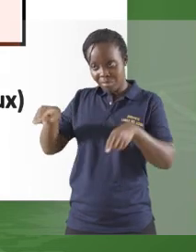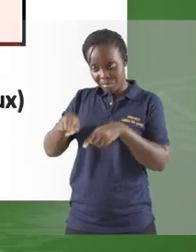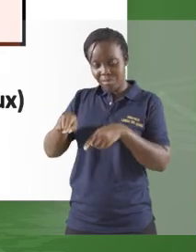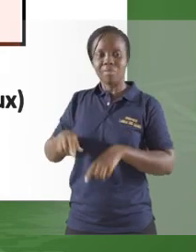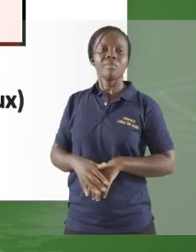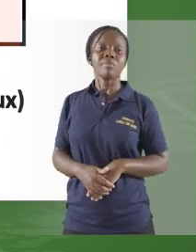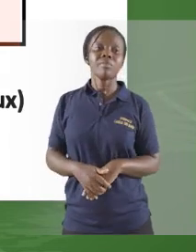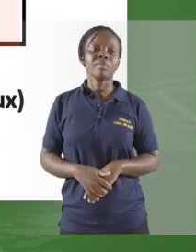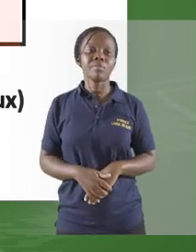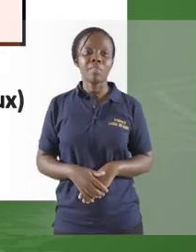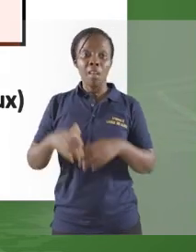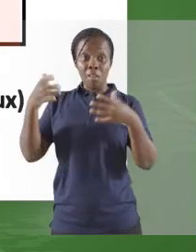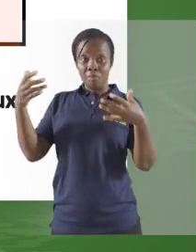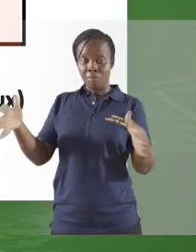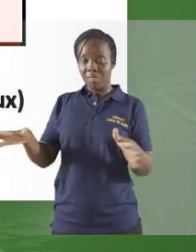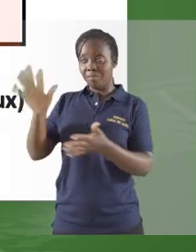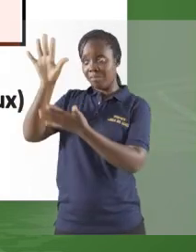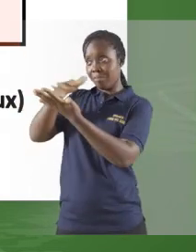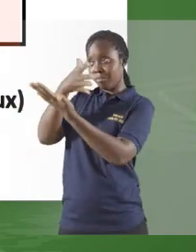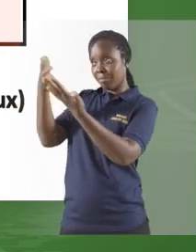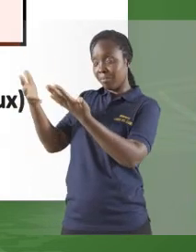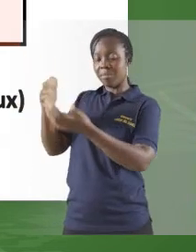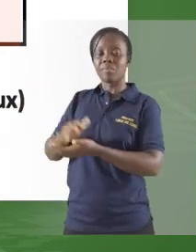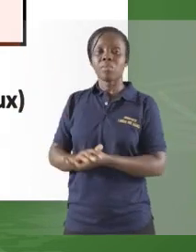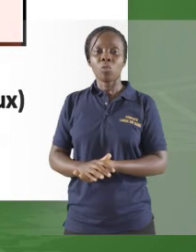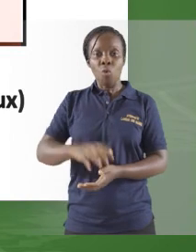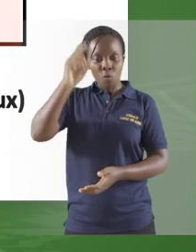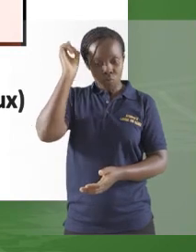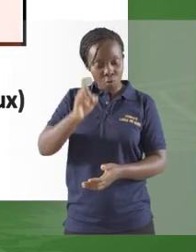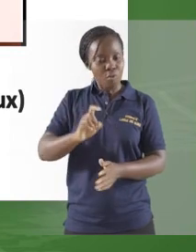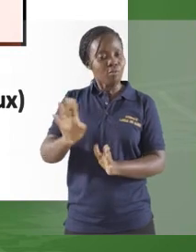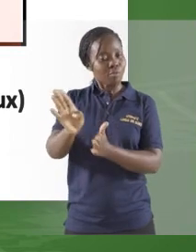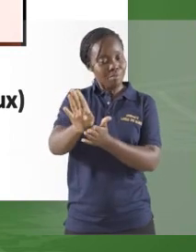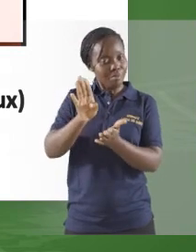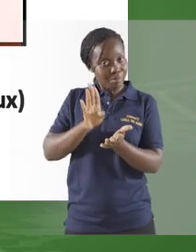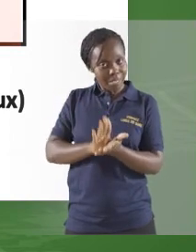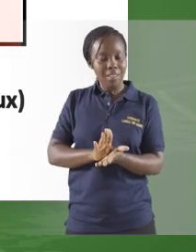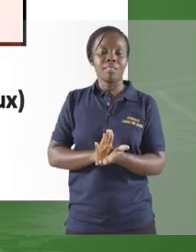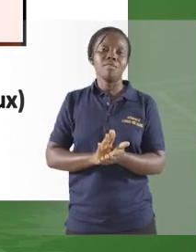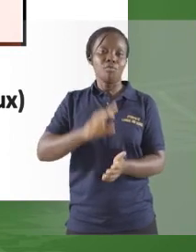Après l'échiquier de croisement, vous faites un bilan.